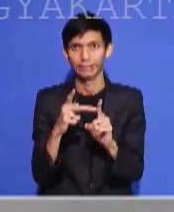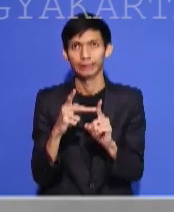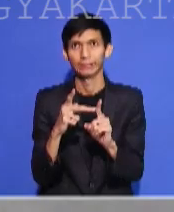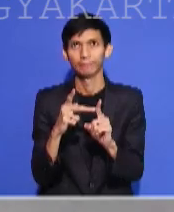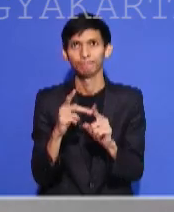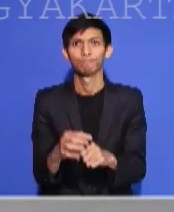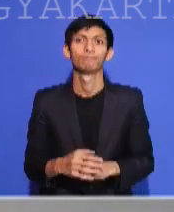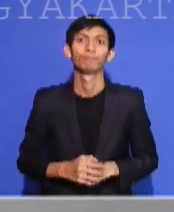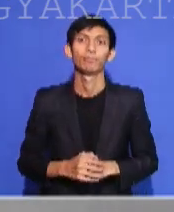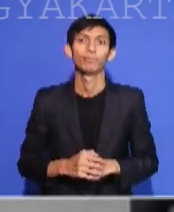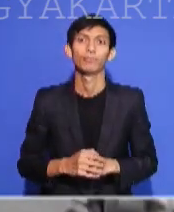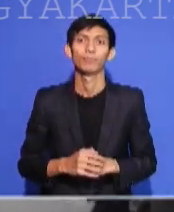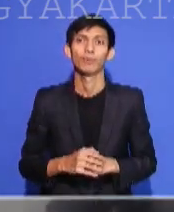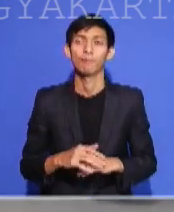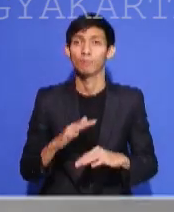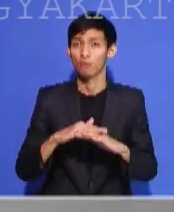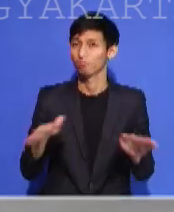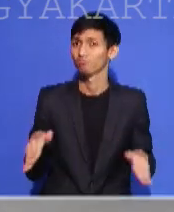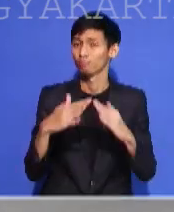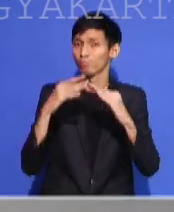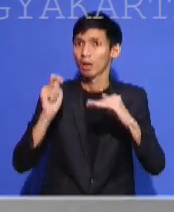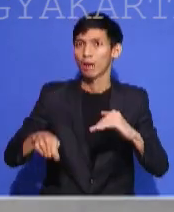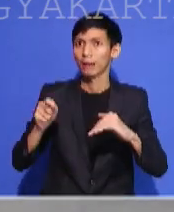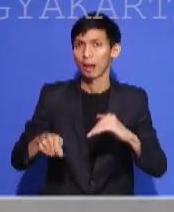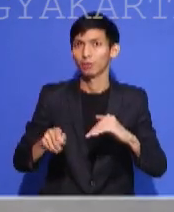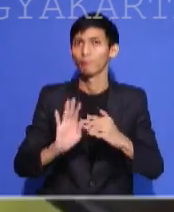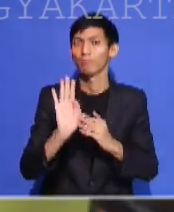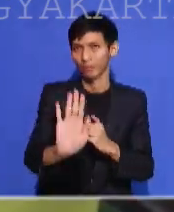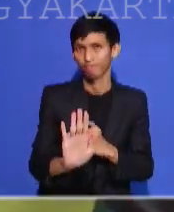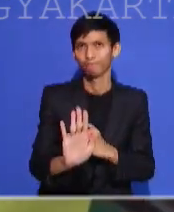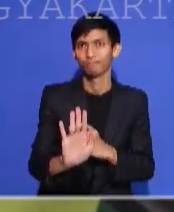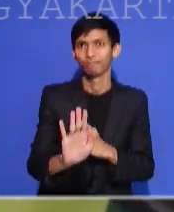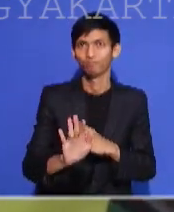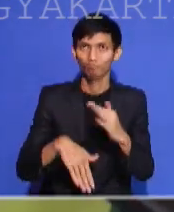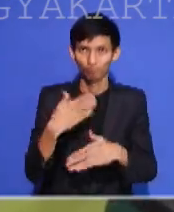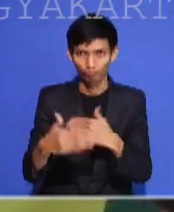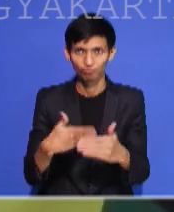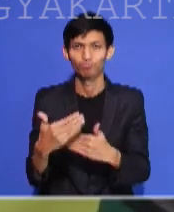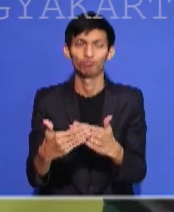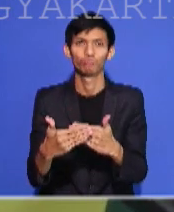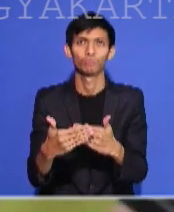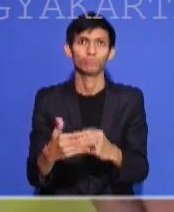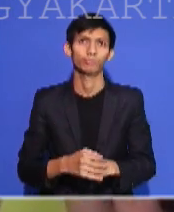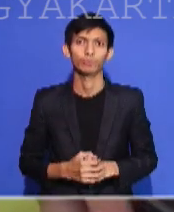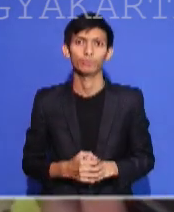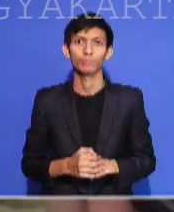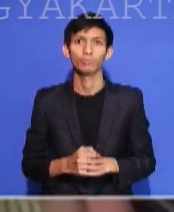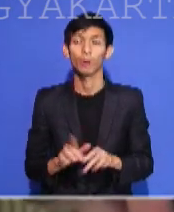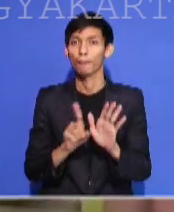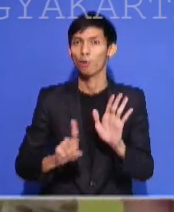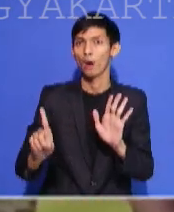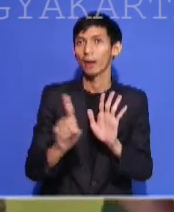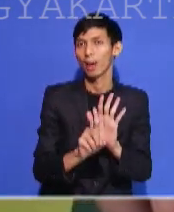gedung pengadilan hubungan industrial DIY di Jalan Prof Supomo kota Yogyakarta perwakilan eks karyawan Winda Sari Wahyudi